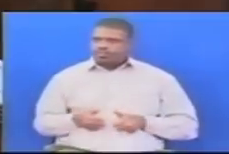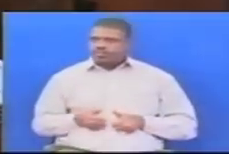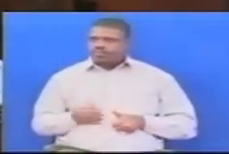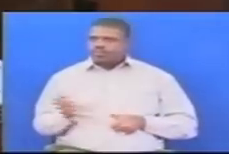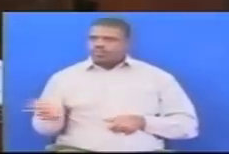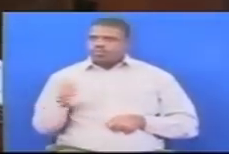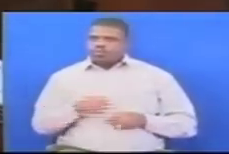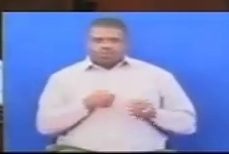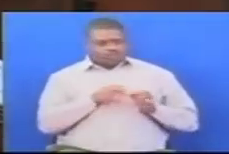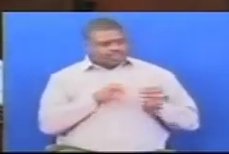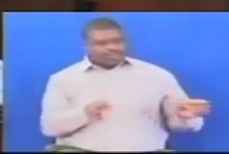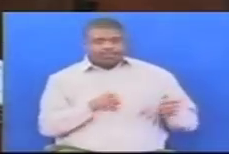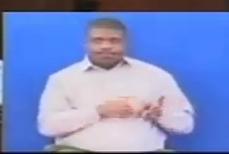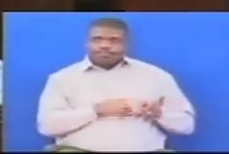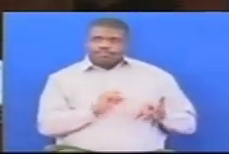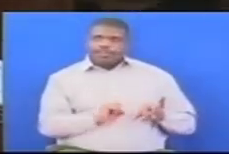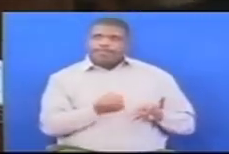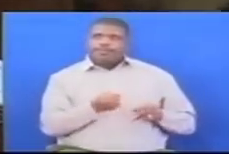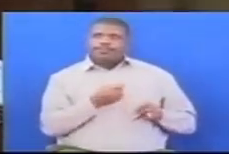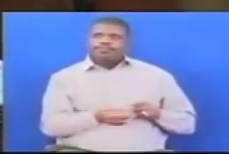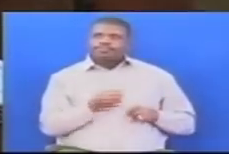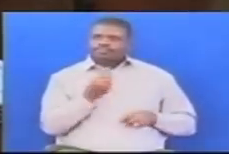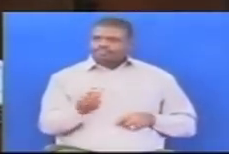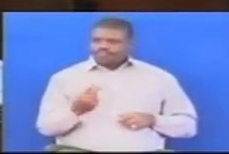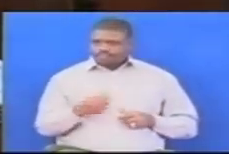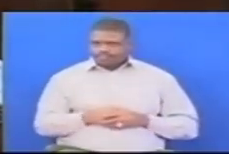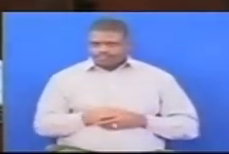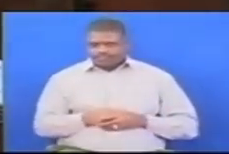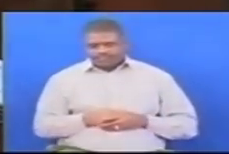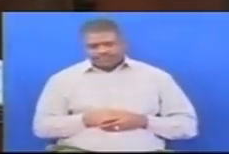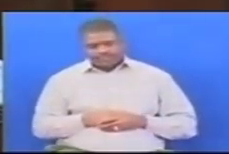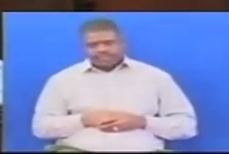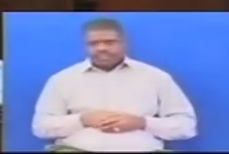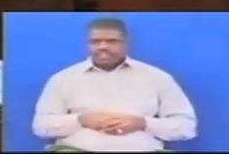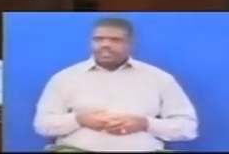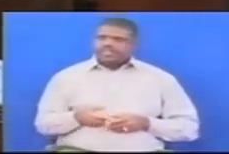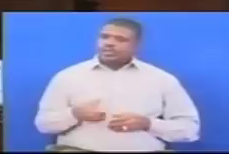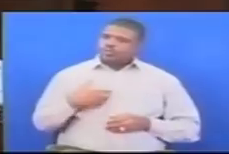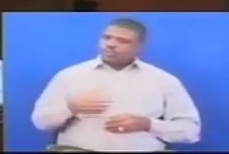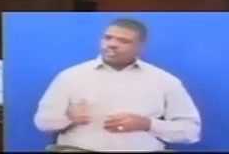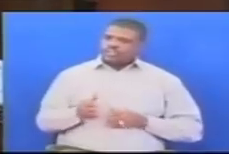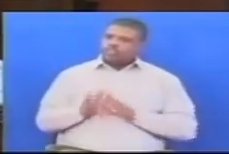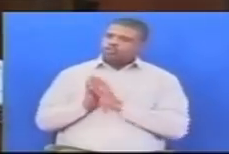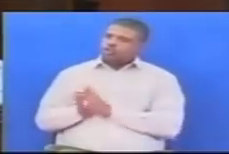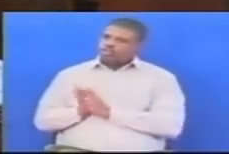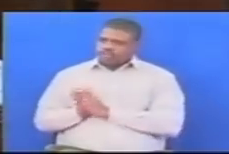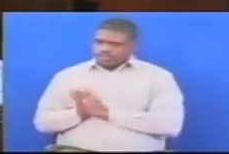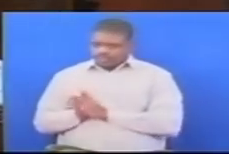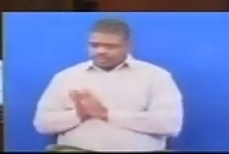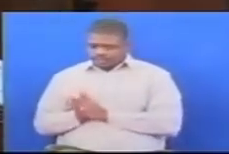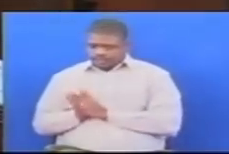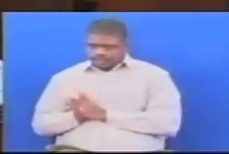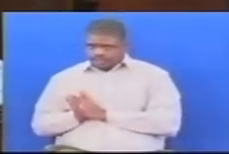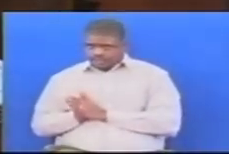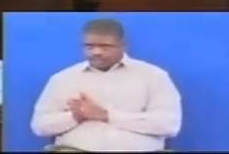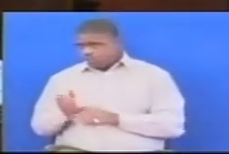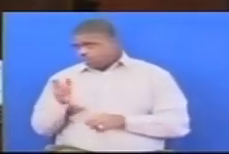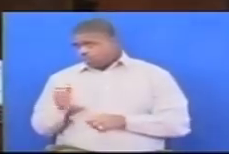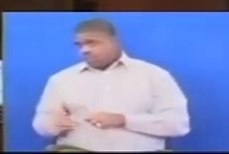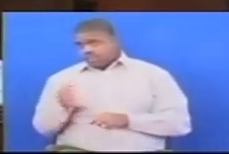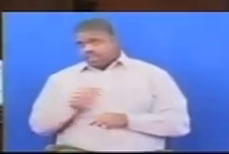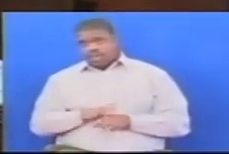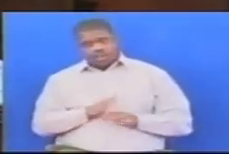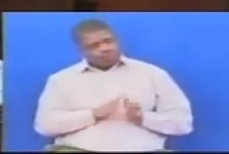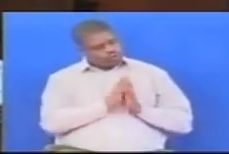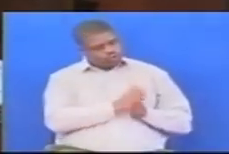tunakuja kutenga shilingi milioni 200. Ni kuombe sana mheshimiwa waziri, tafadhali sana. Wataalam, tafadhali